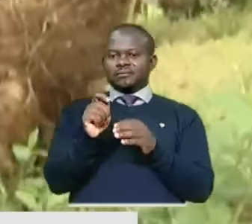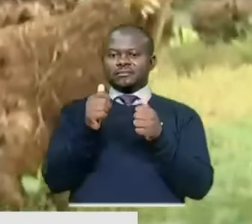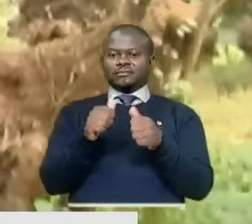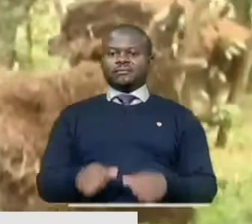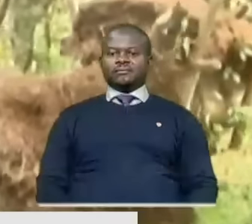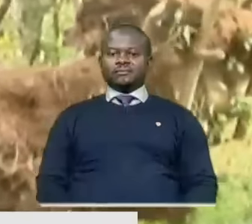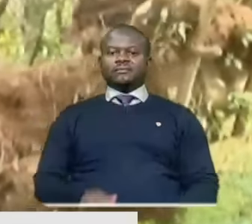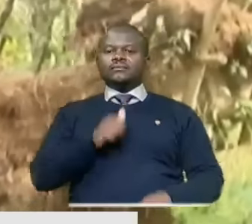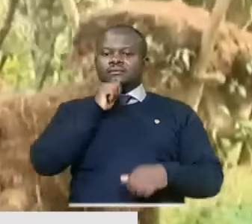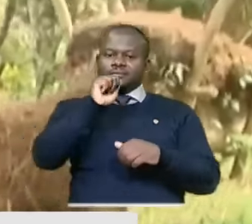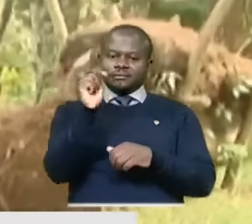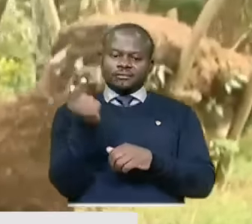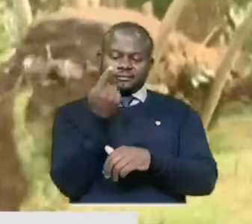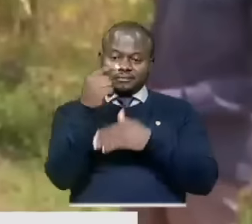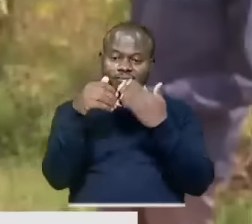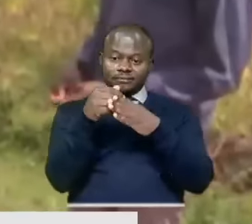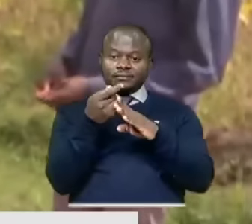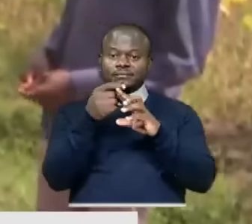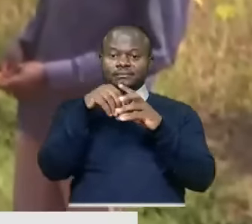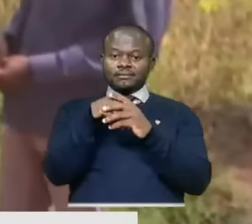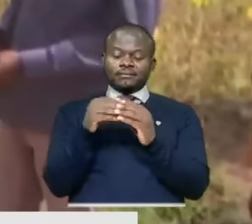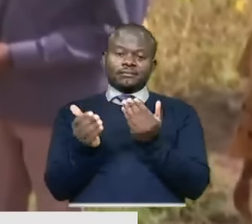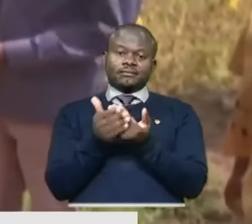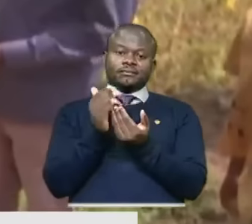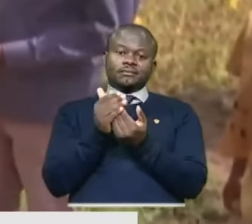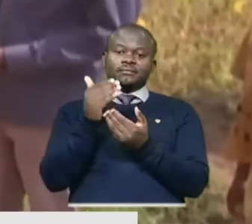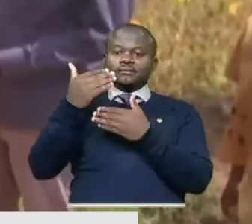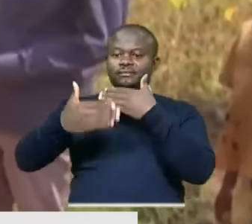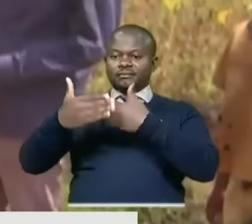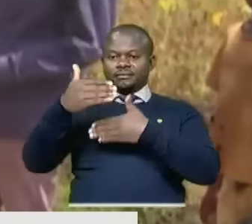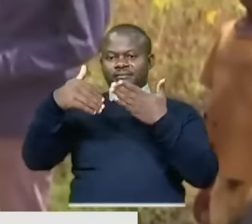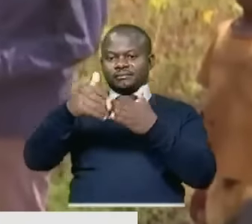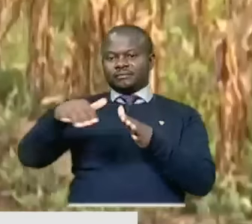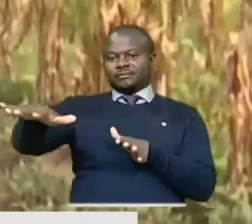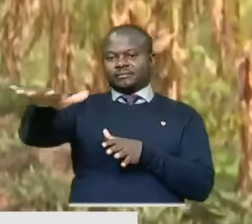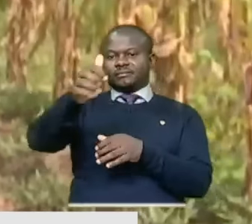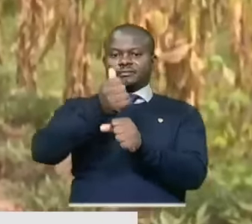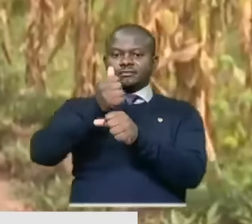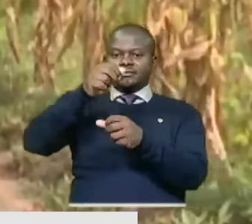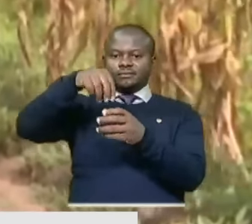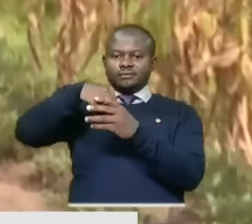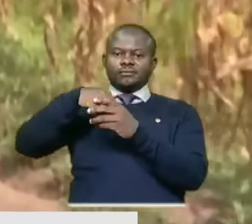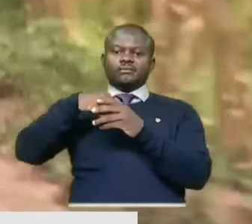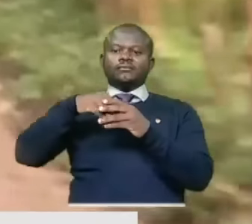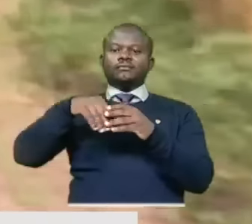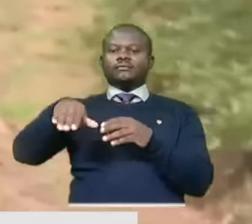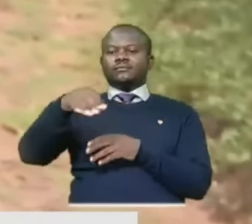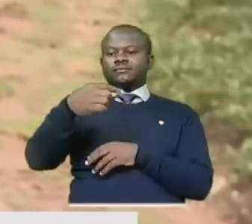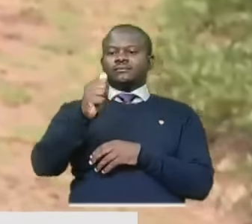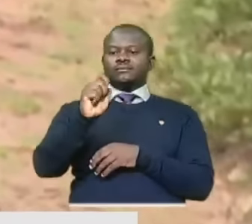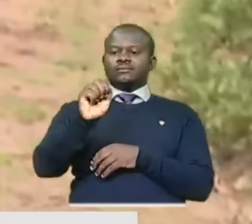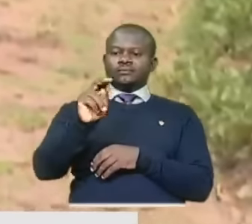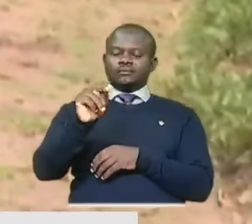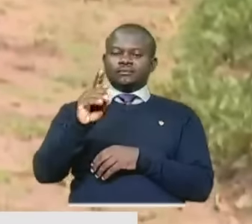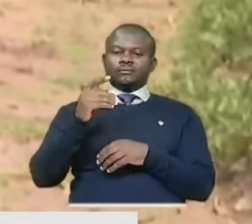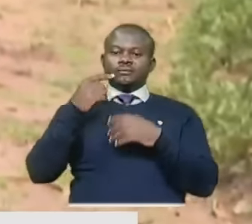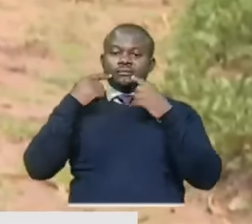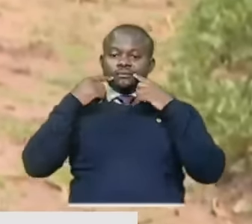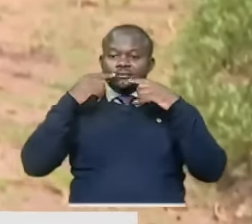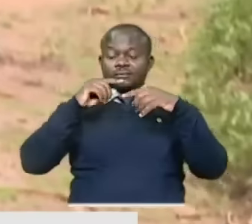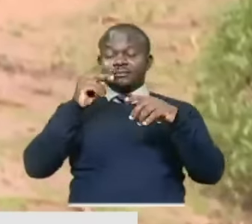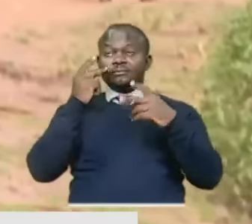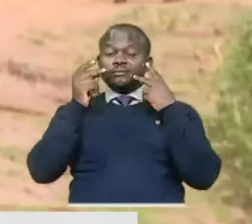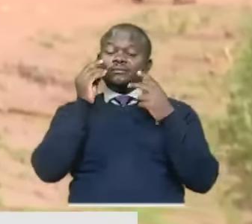gusa bavuga ibyiza bakura mu bworozi bw'inzuki n'abatuye mu gicu mu bworozi bukorerwamo aho igatunda bishimira ko babona ubuki hafi